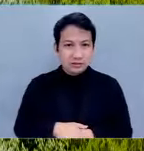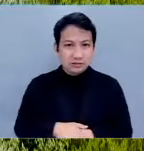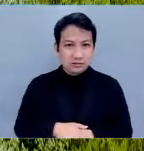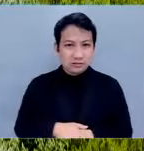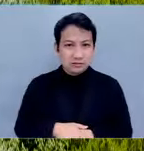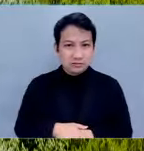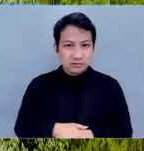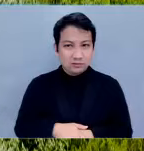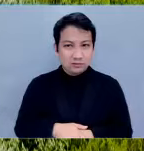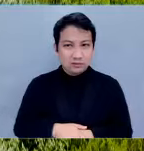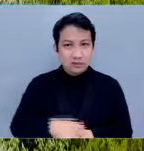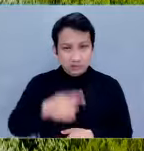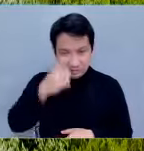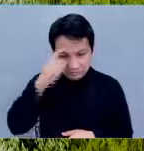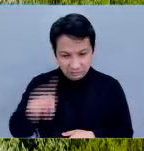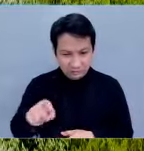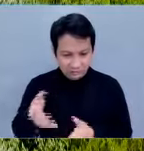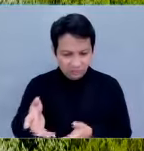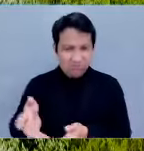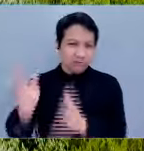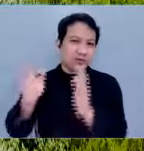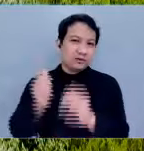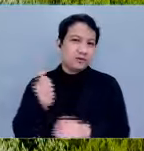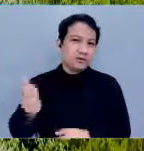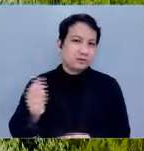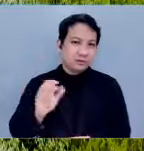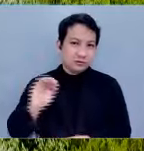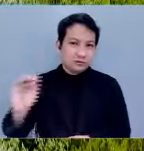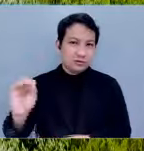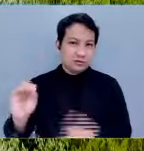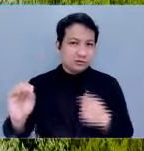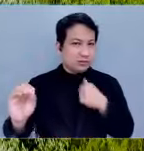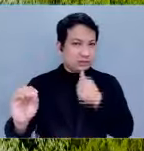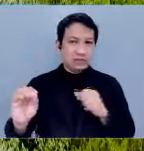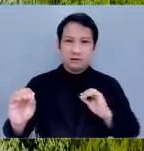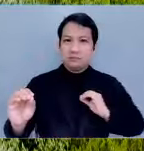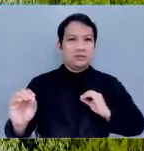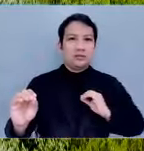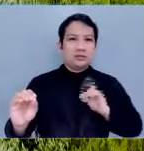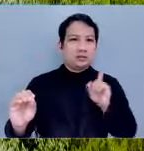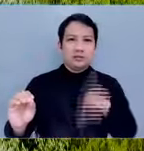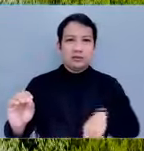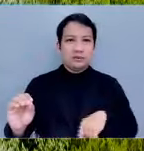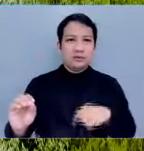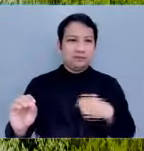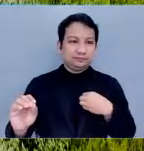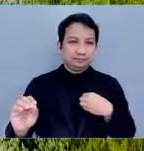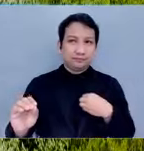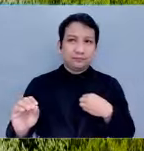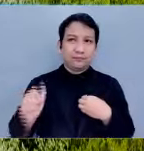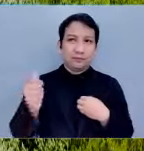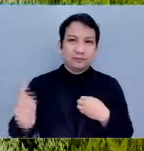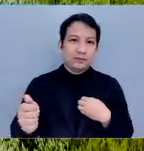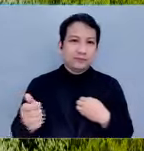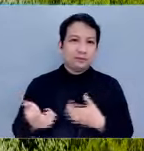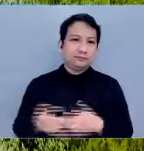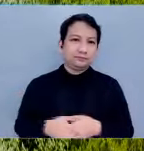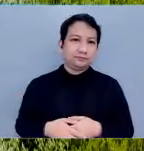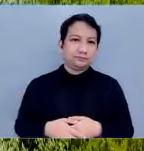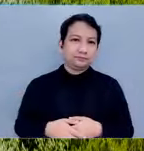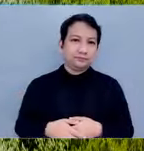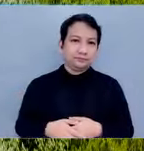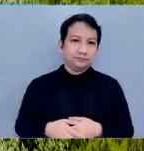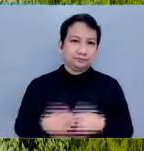say, I let go. Mm. You're the boss. Mm. This is not about me. Diba? Hindi ito tungkol sa posisyon